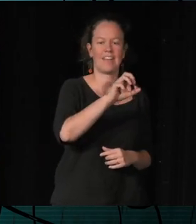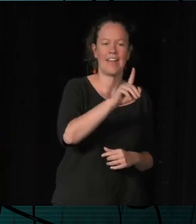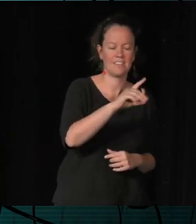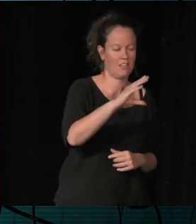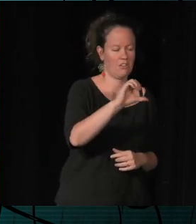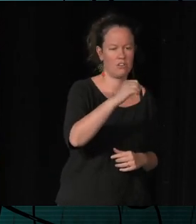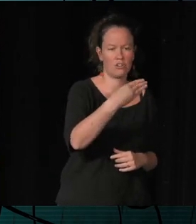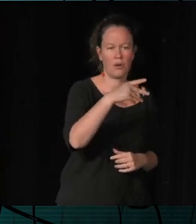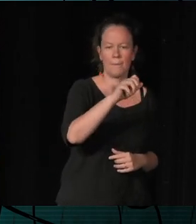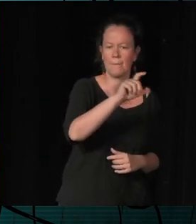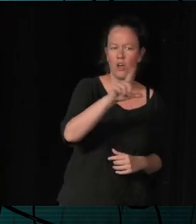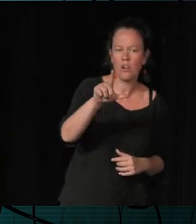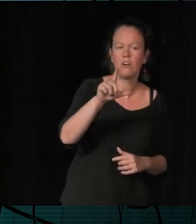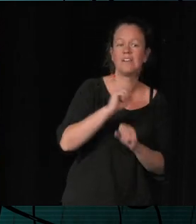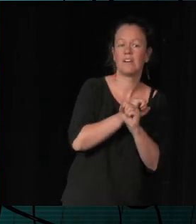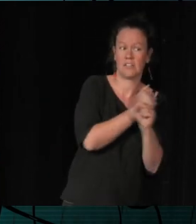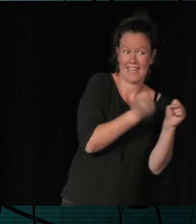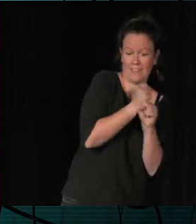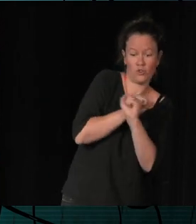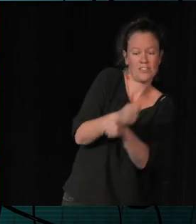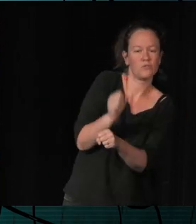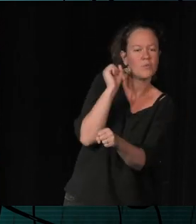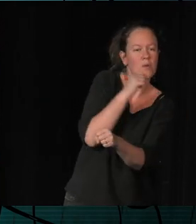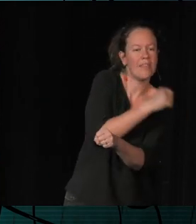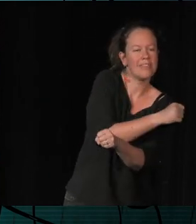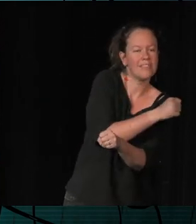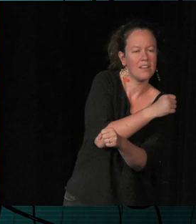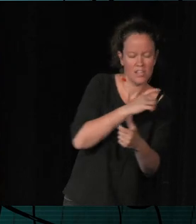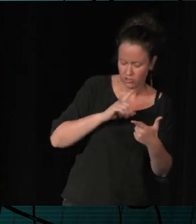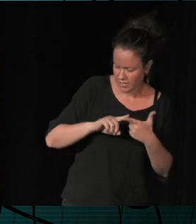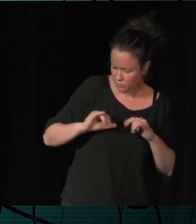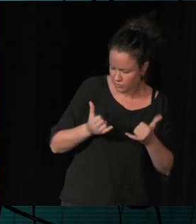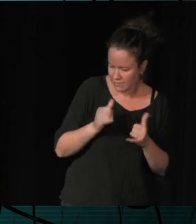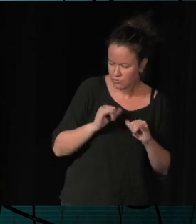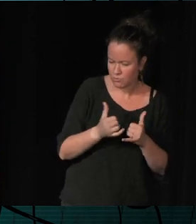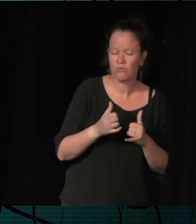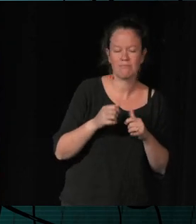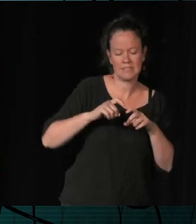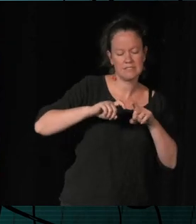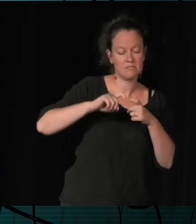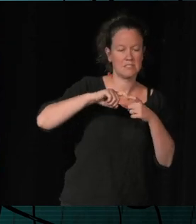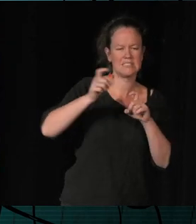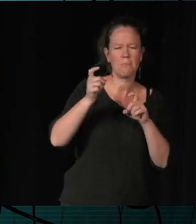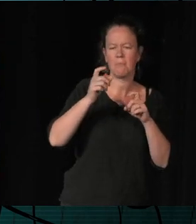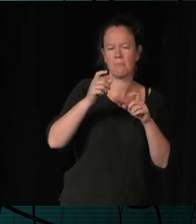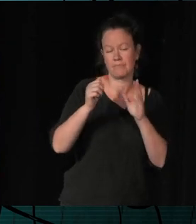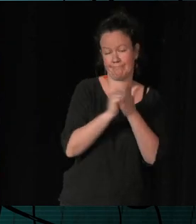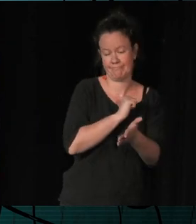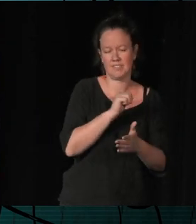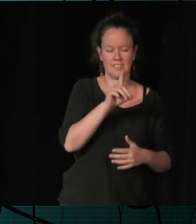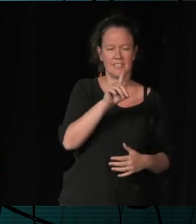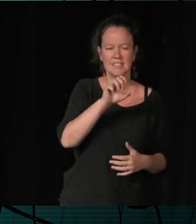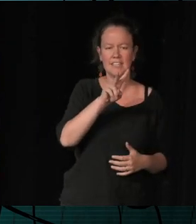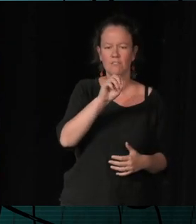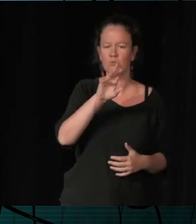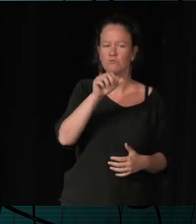et également j'oublie l'autre, celui qui a été censuré sur Steam, Dévotion. Il y a cette volonté de raconter un récit qui est